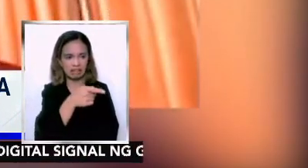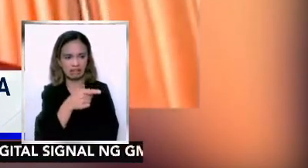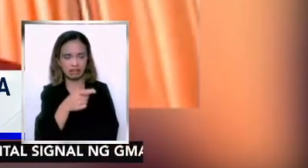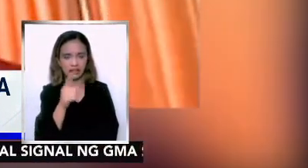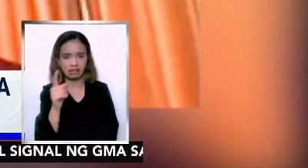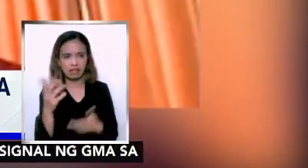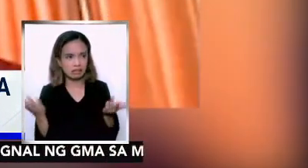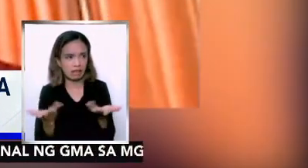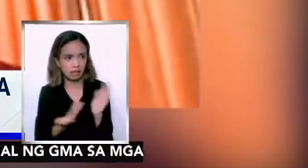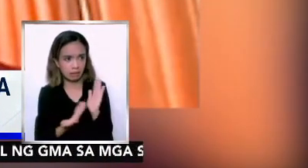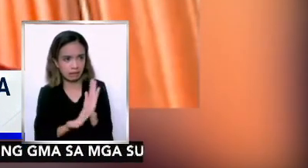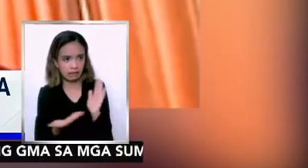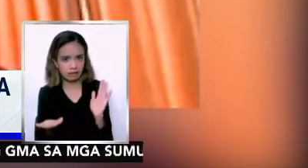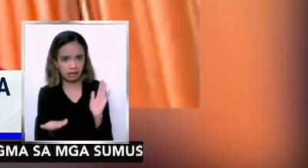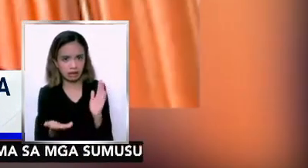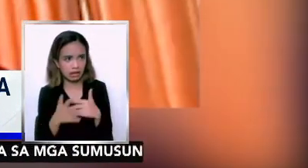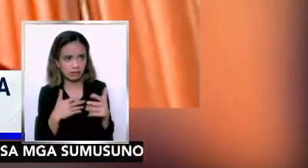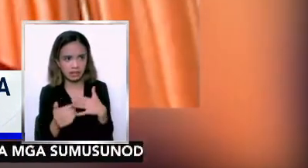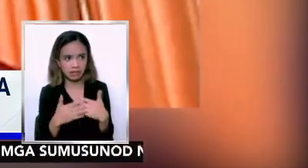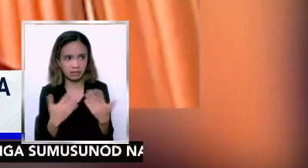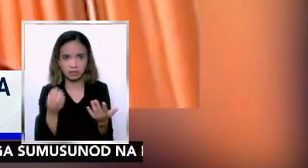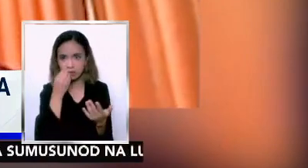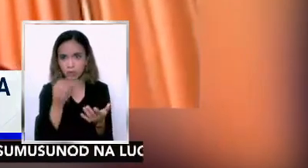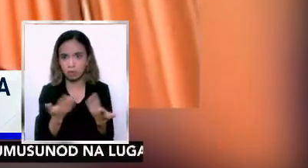ebidensya? Kahit katiting, wala.